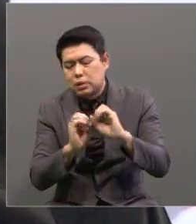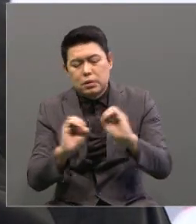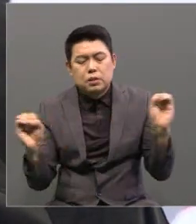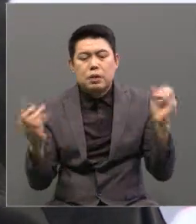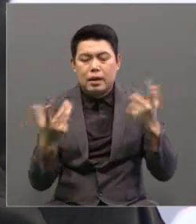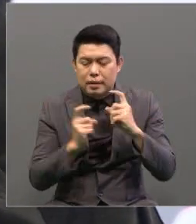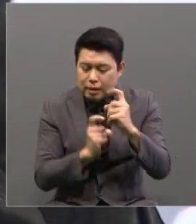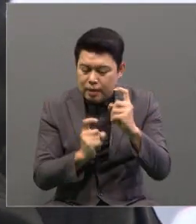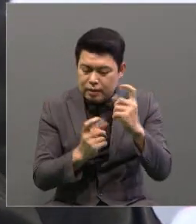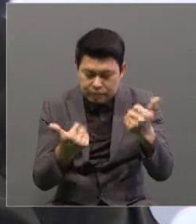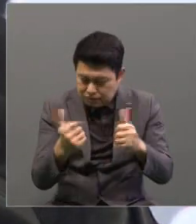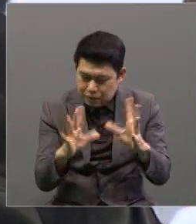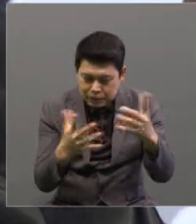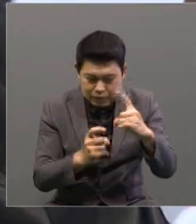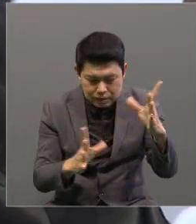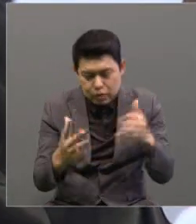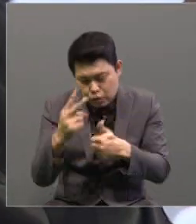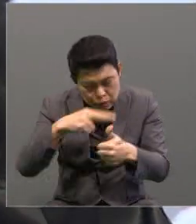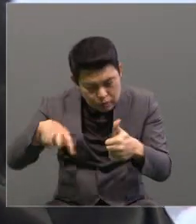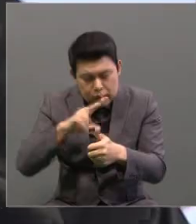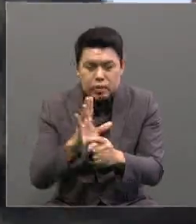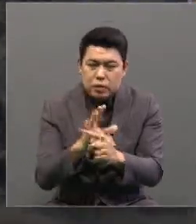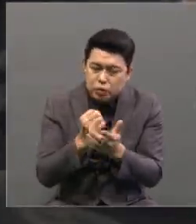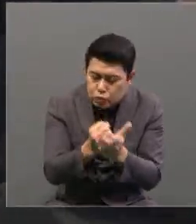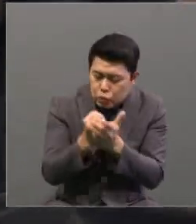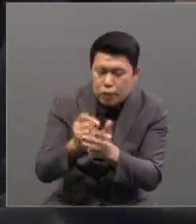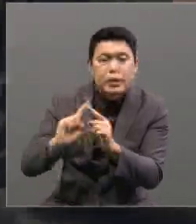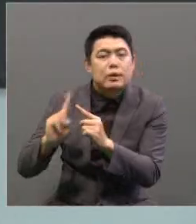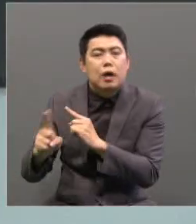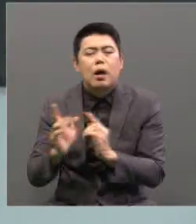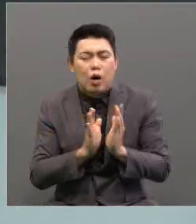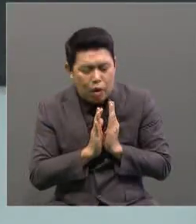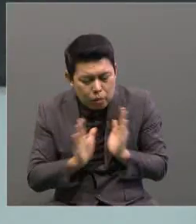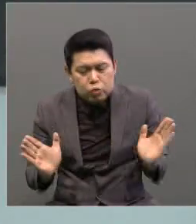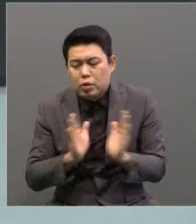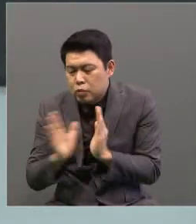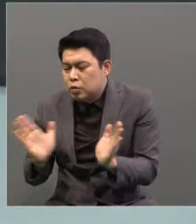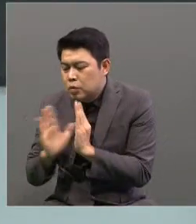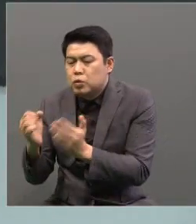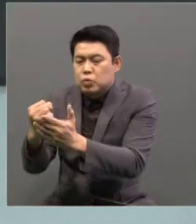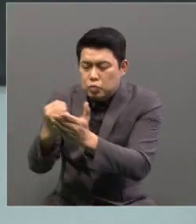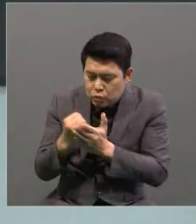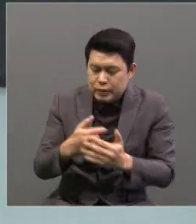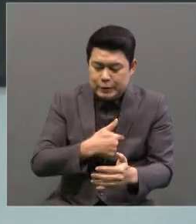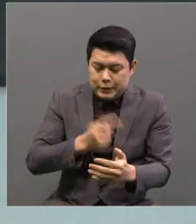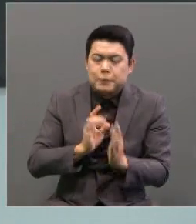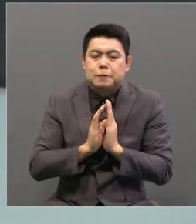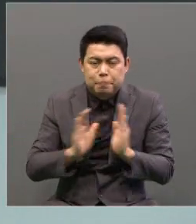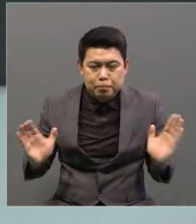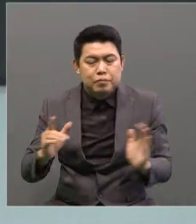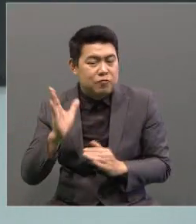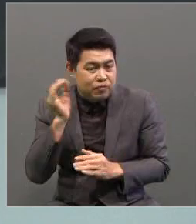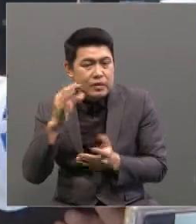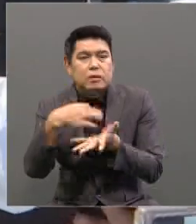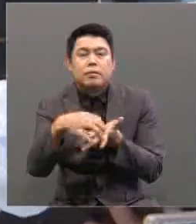กคนให้การดูแลเป็นอย่างดีเจ้าหน้าที่ใส่ใจทุกรายละเอียดและขอขอบคุณทุกภาคส่วนแล้วขอบคุณจากใจด้วยนะครับไปฟังเสียงกันห